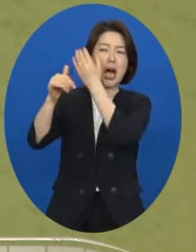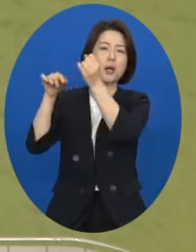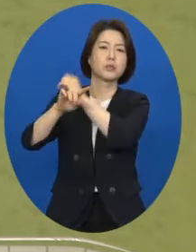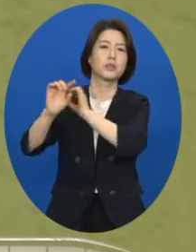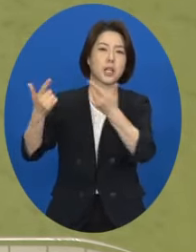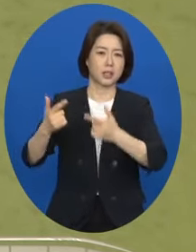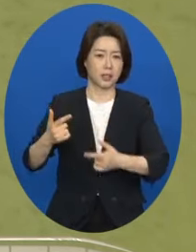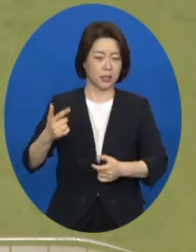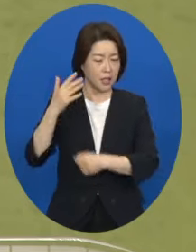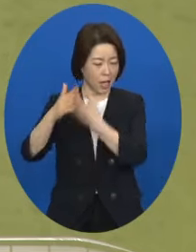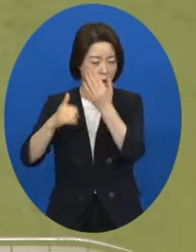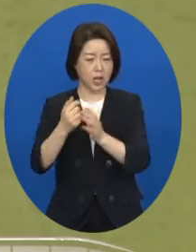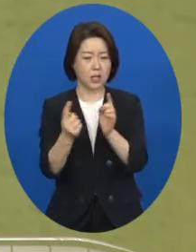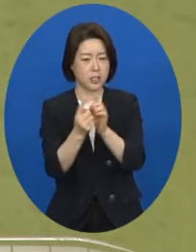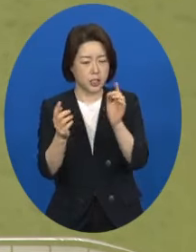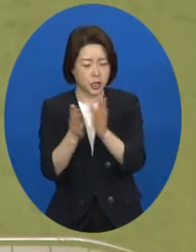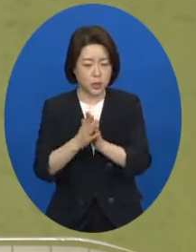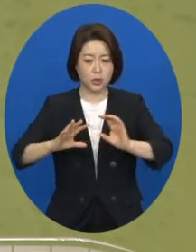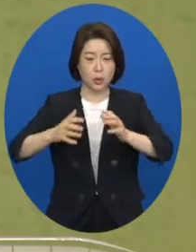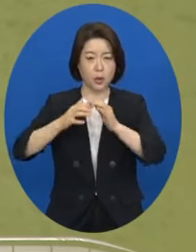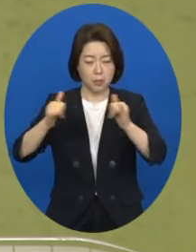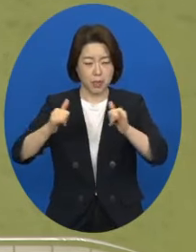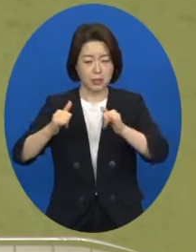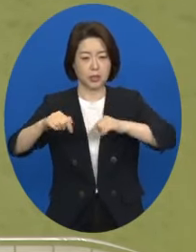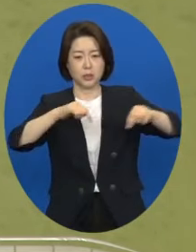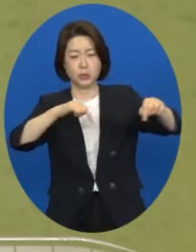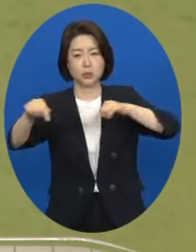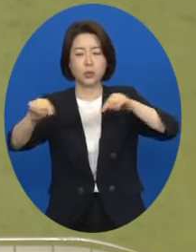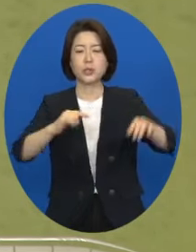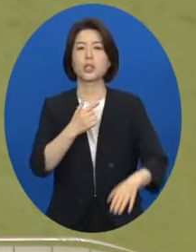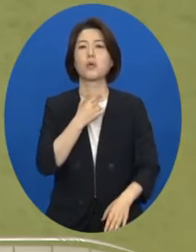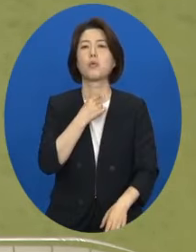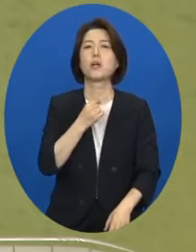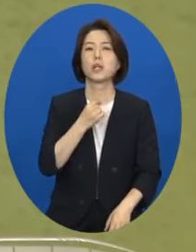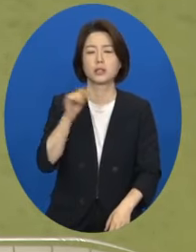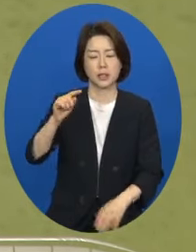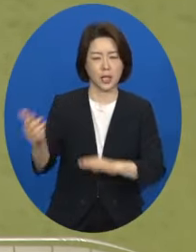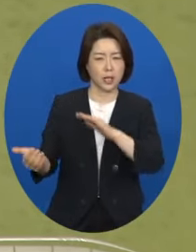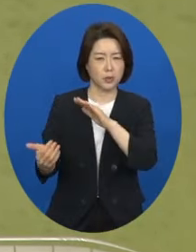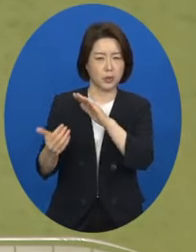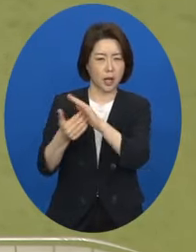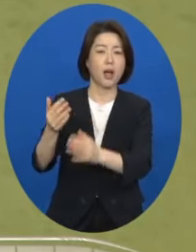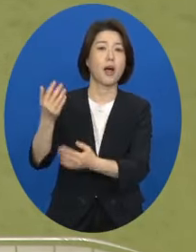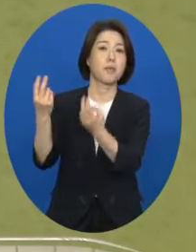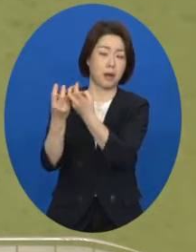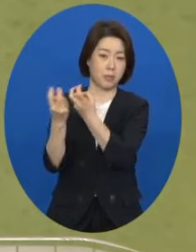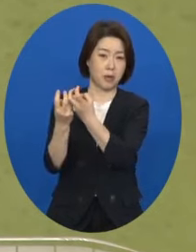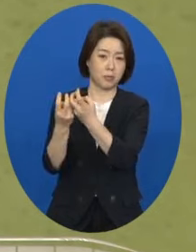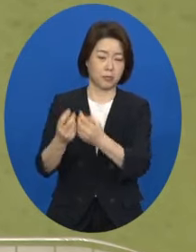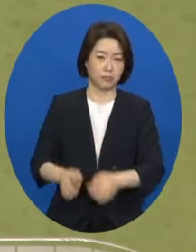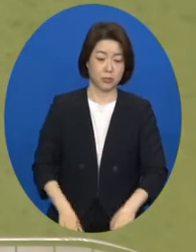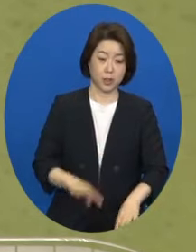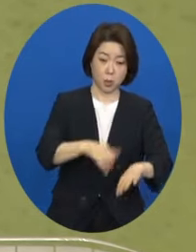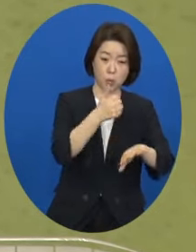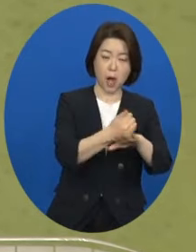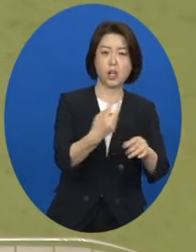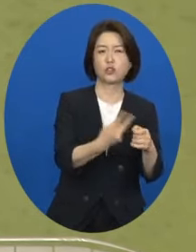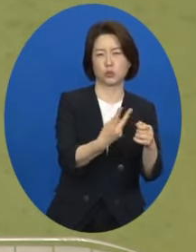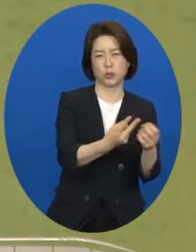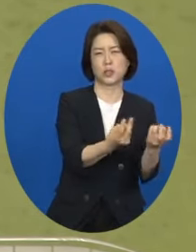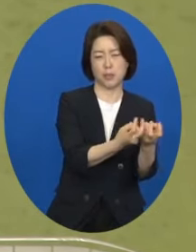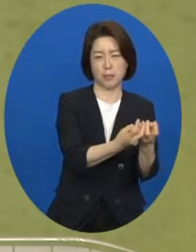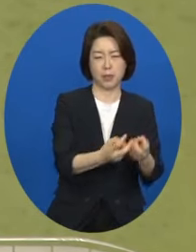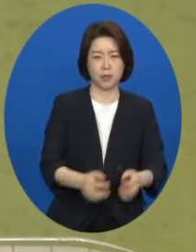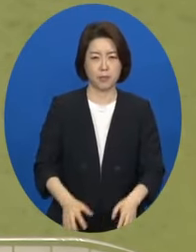하나님의 백성들을 사사를 통해서 통치하기를 원하셨기 때문에 그렇죠. 그런데 이 이스라엘 백성들이